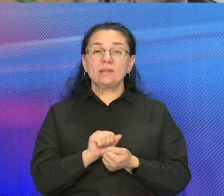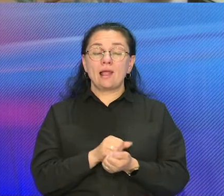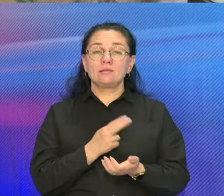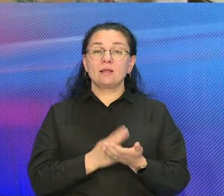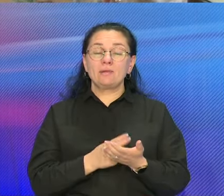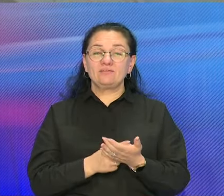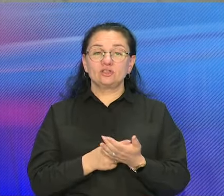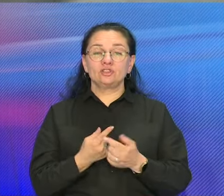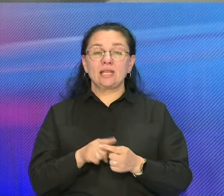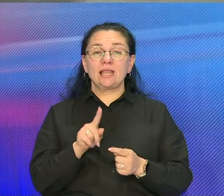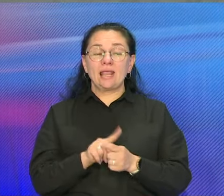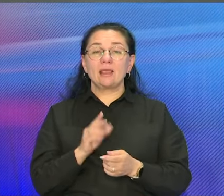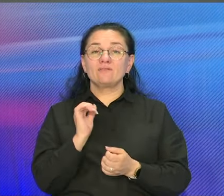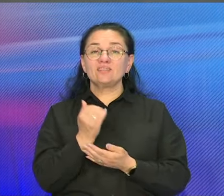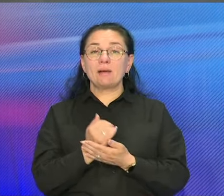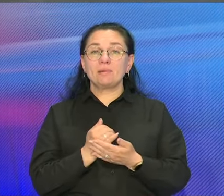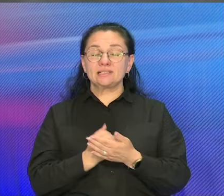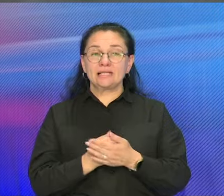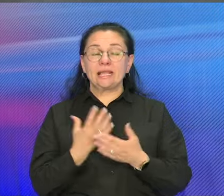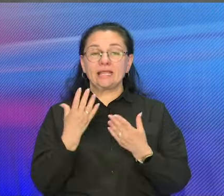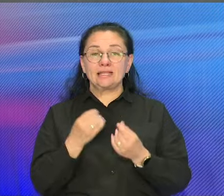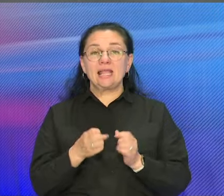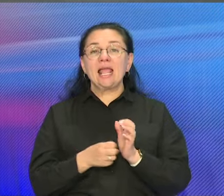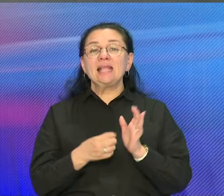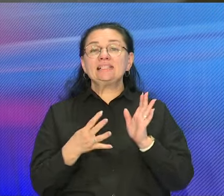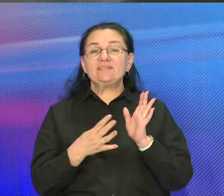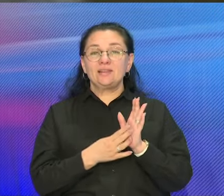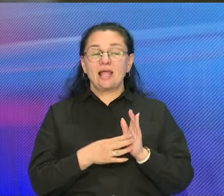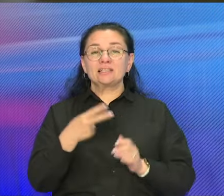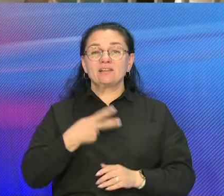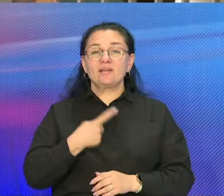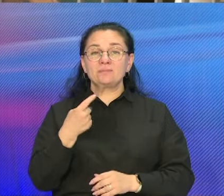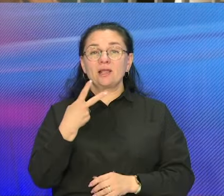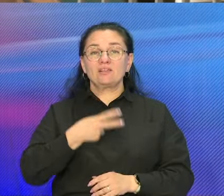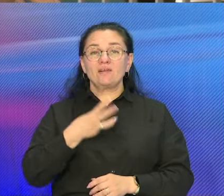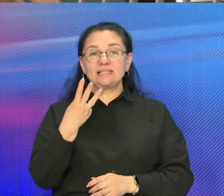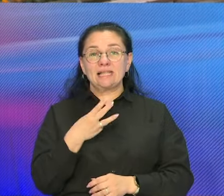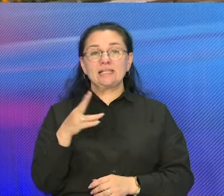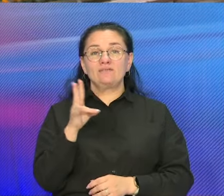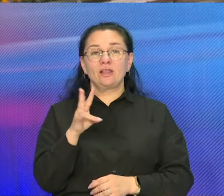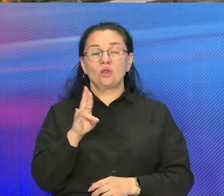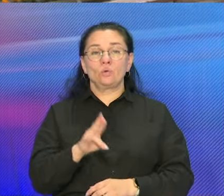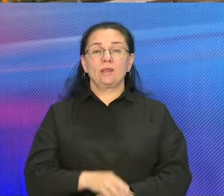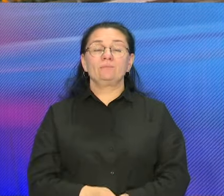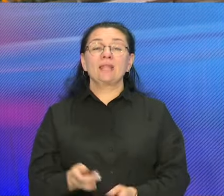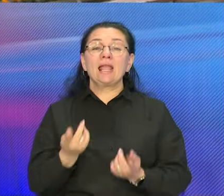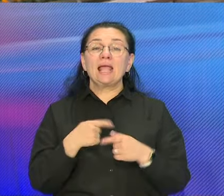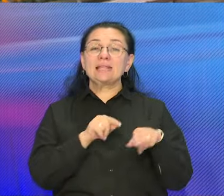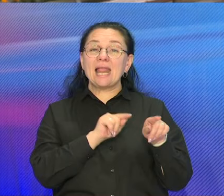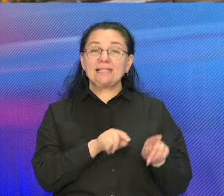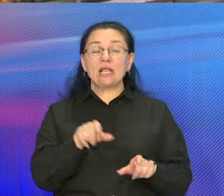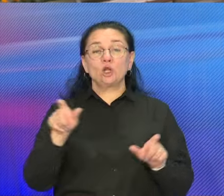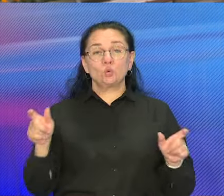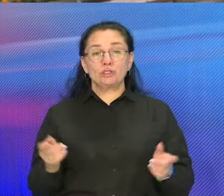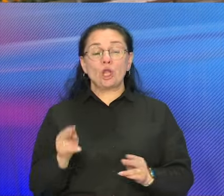удел у испыток у резервовой дни 19, 21 и 23 червяня Для тех абитуриентов,